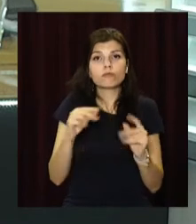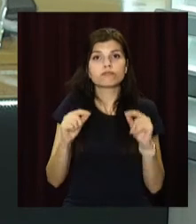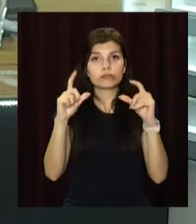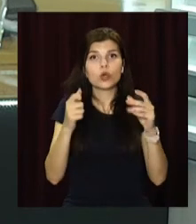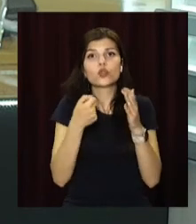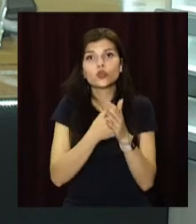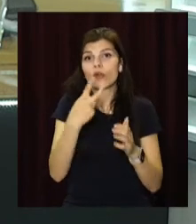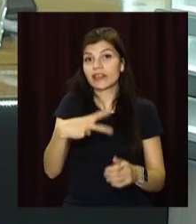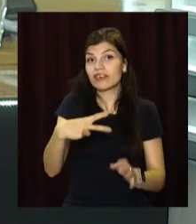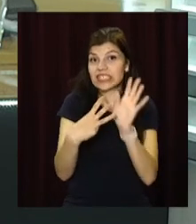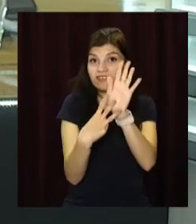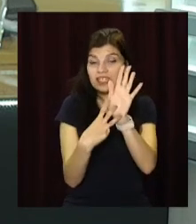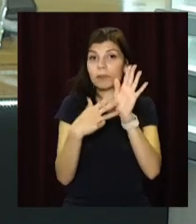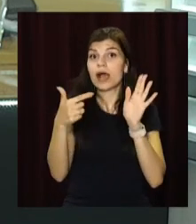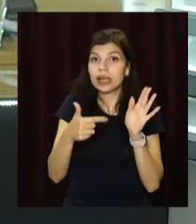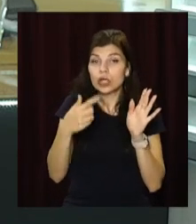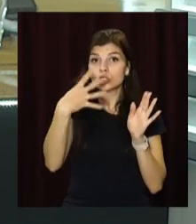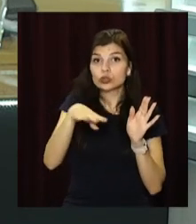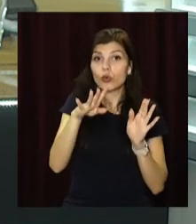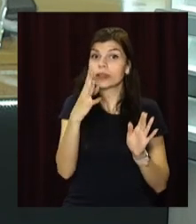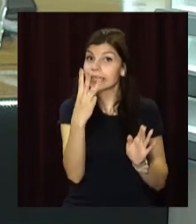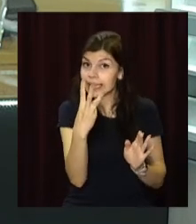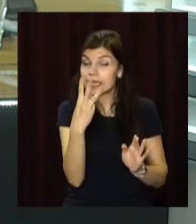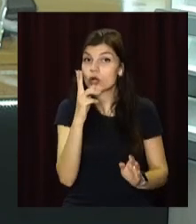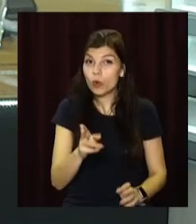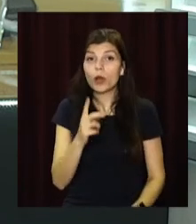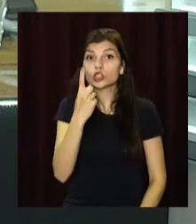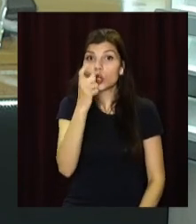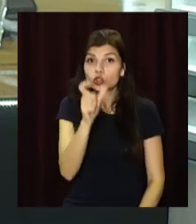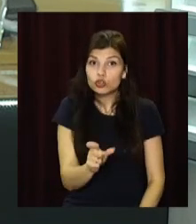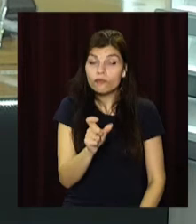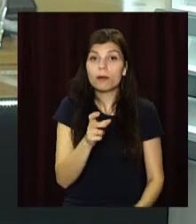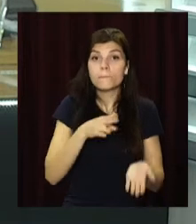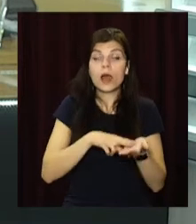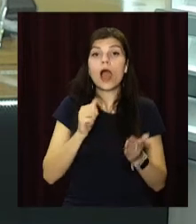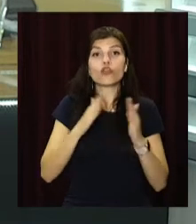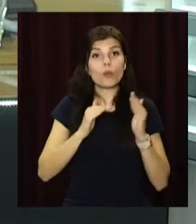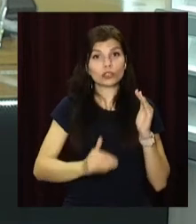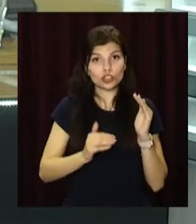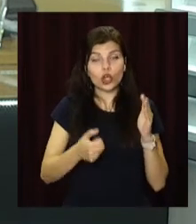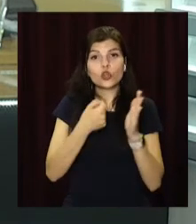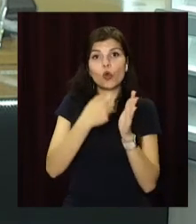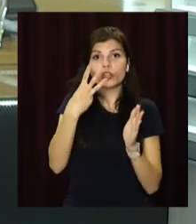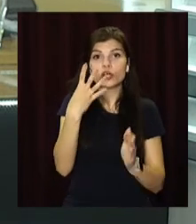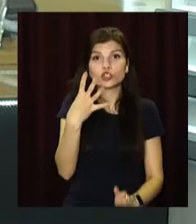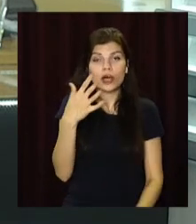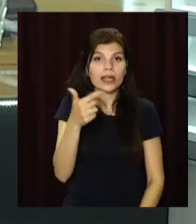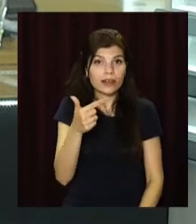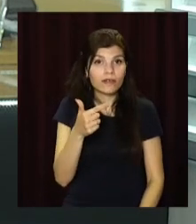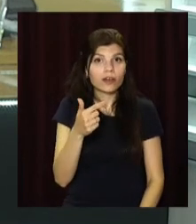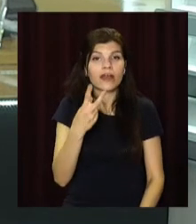до 28 гривень 43 копійок з людини, а ось у приватному секторі – до 34